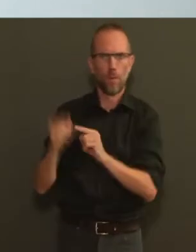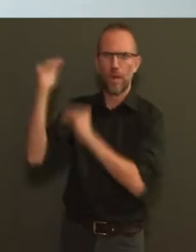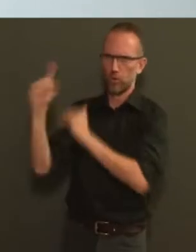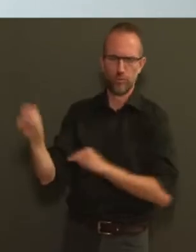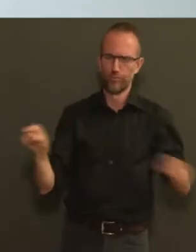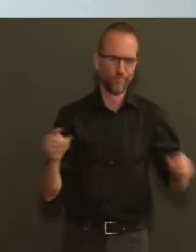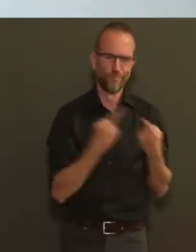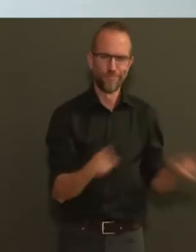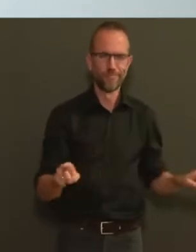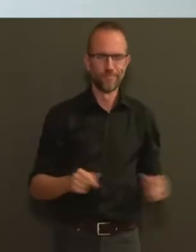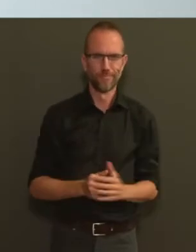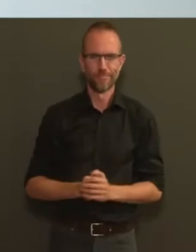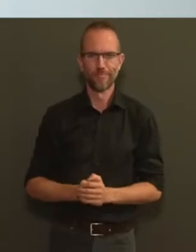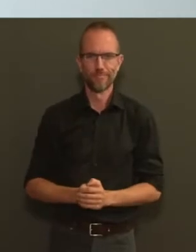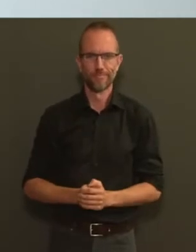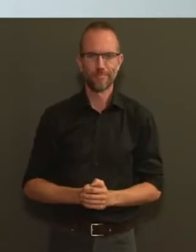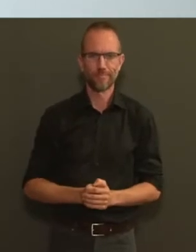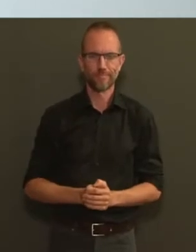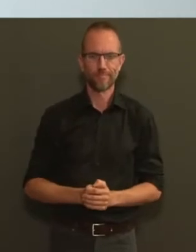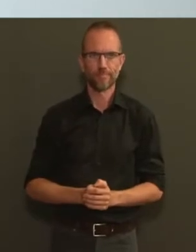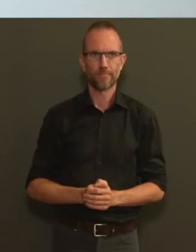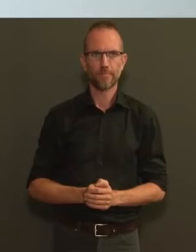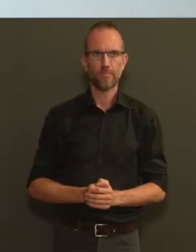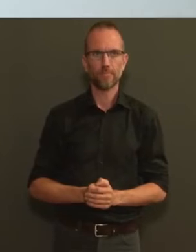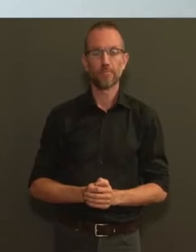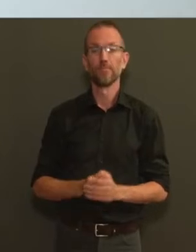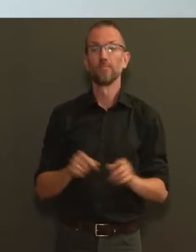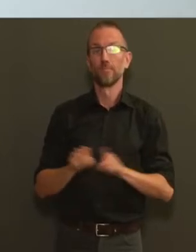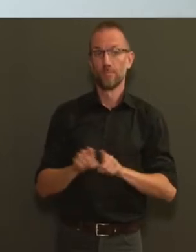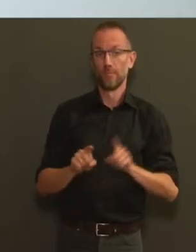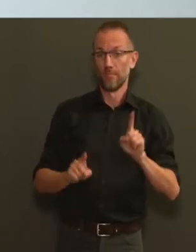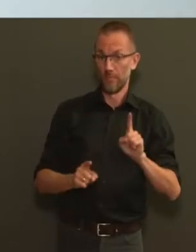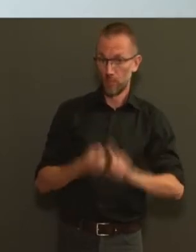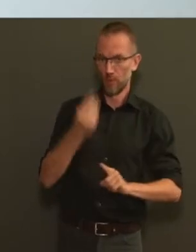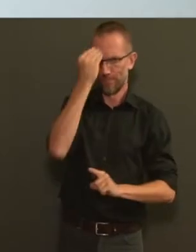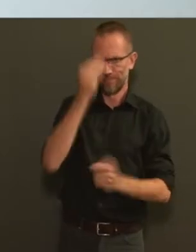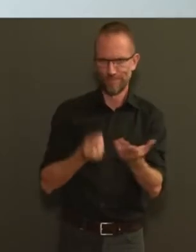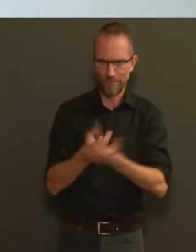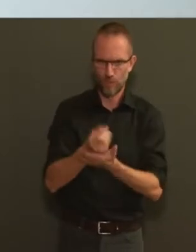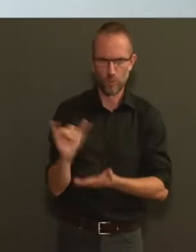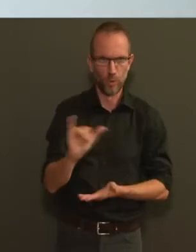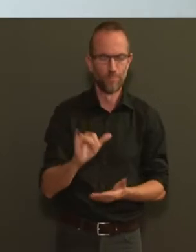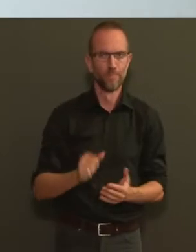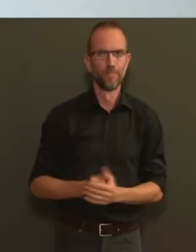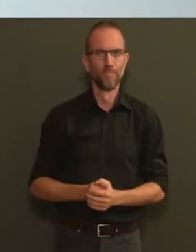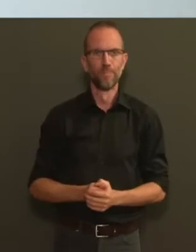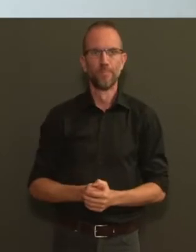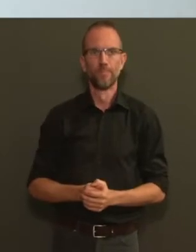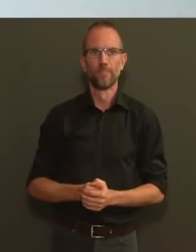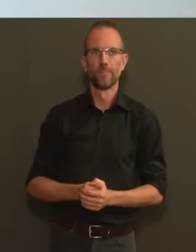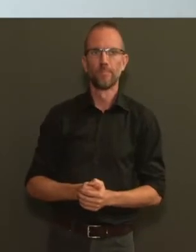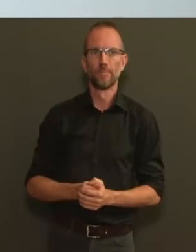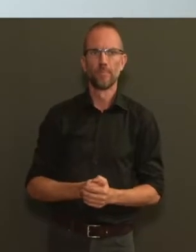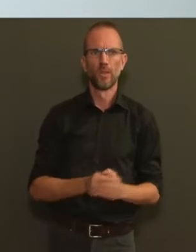N'oublions pas, à côté de tous ces symptômes, et je pense que c'est important de les rappeler, que malheureusement, ça ne nous simplifie pas la vie, 30 à 40% des